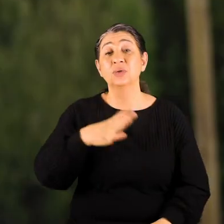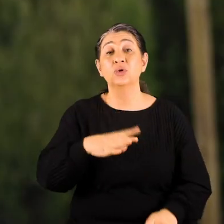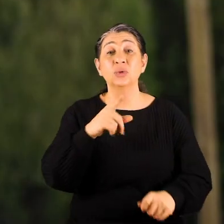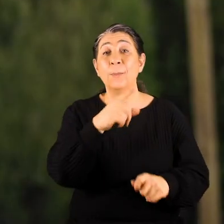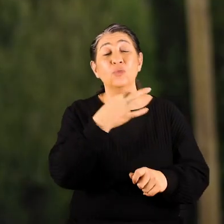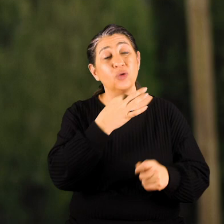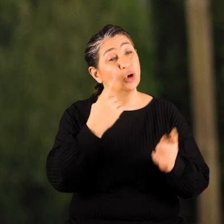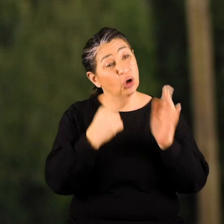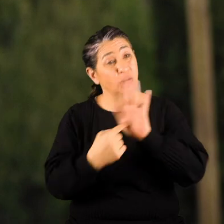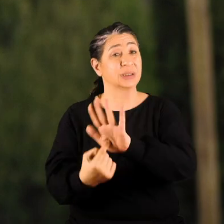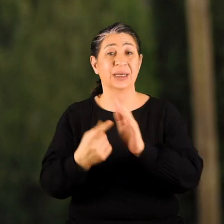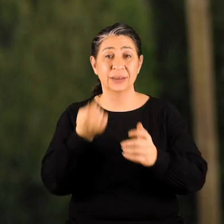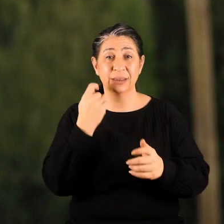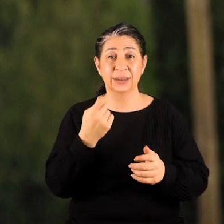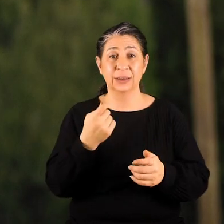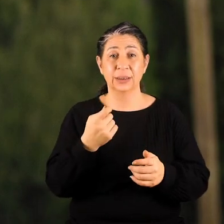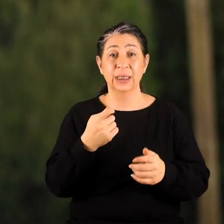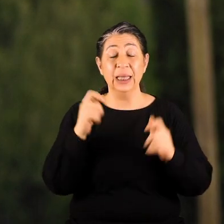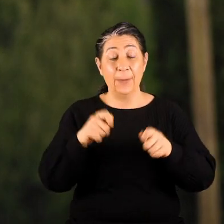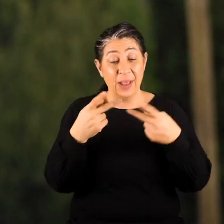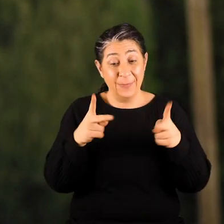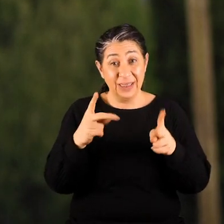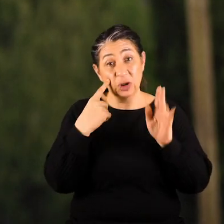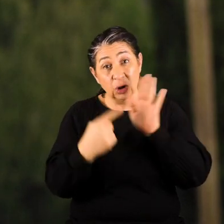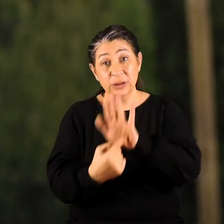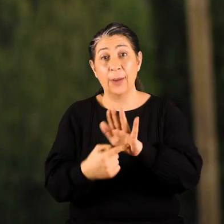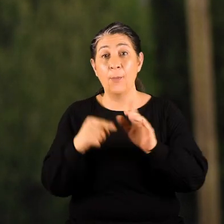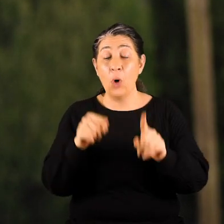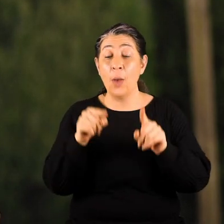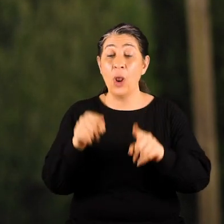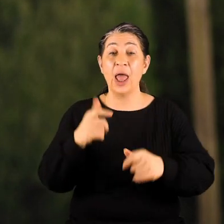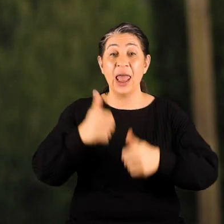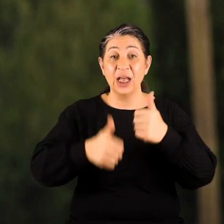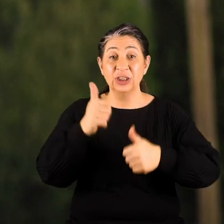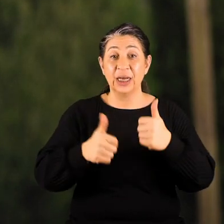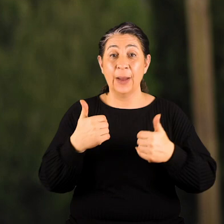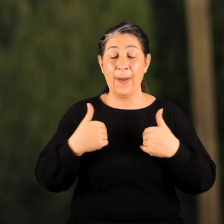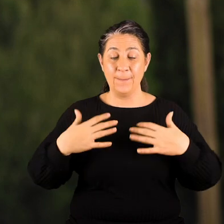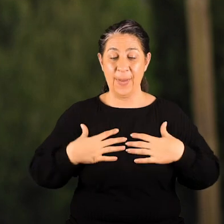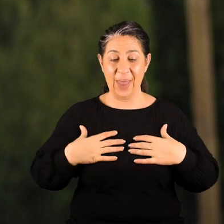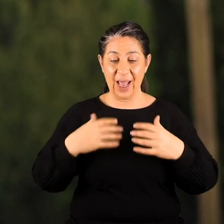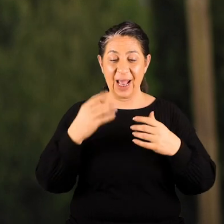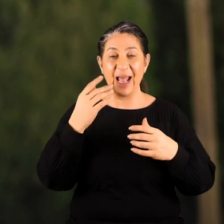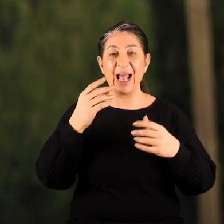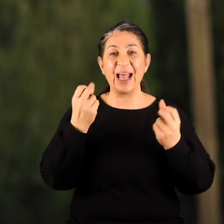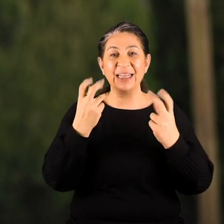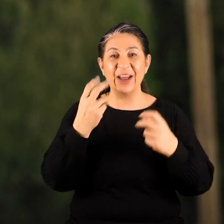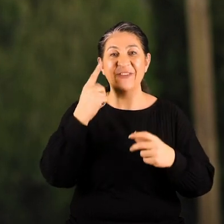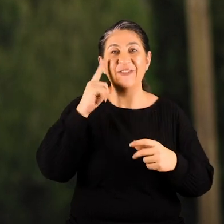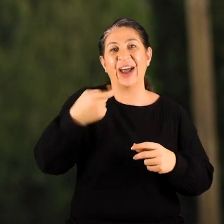Sen bunu lütfen göster dedi. Yapılabildiğini göster. Böyle böyle yarışlarda ben artık meme kanseri farkındalığı